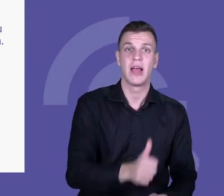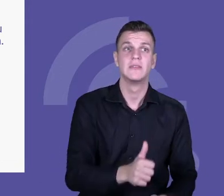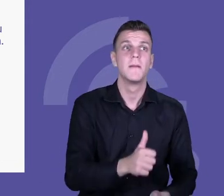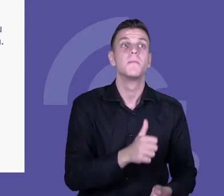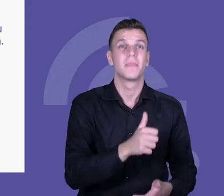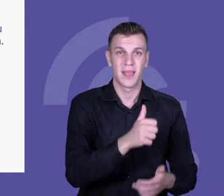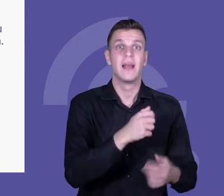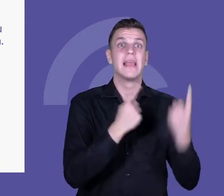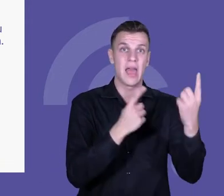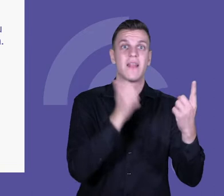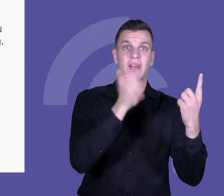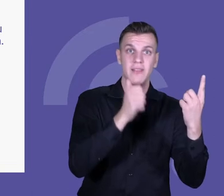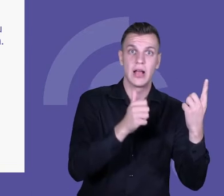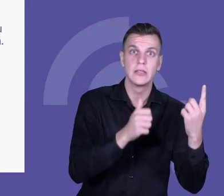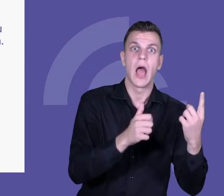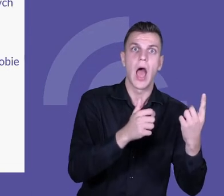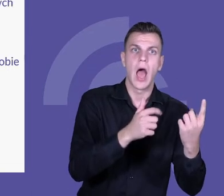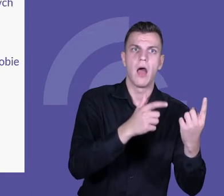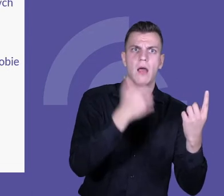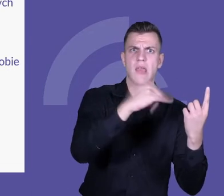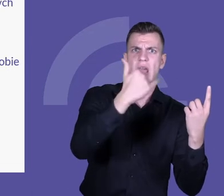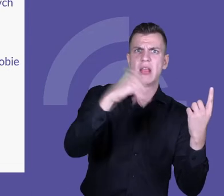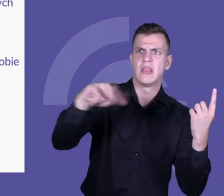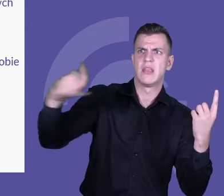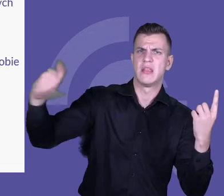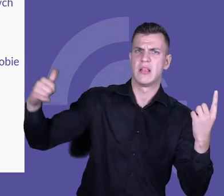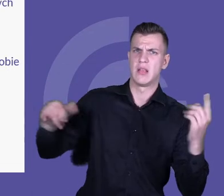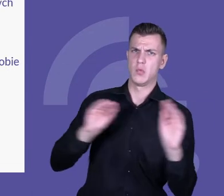my już to robimy. Dalej,